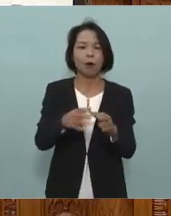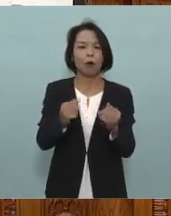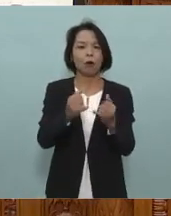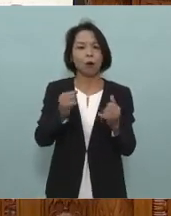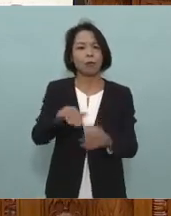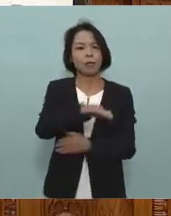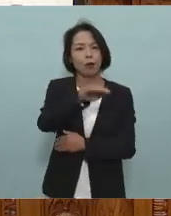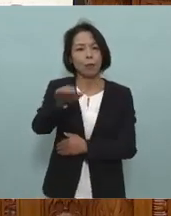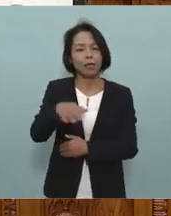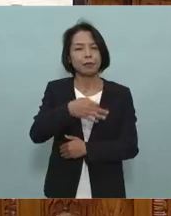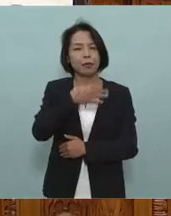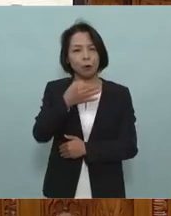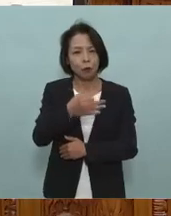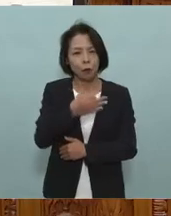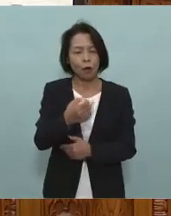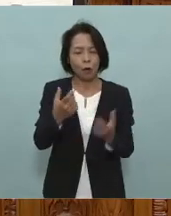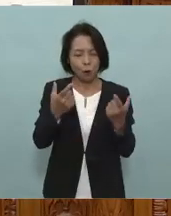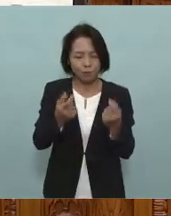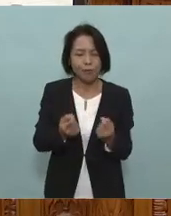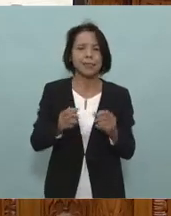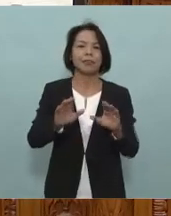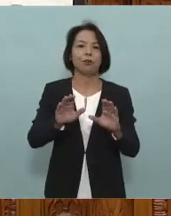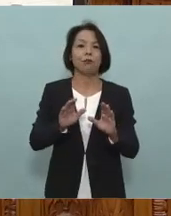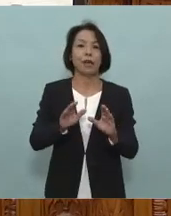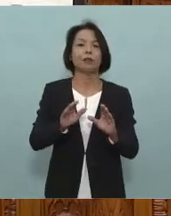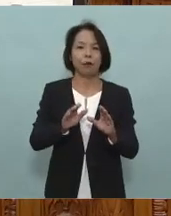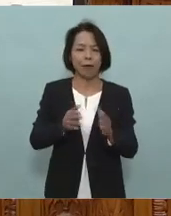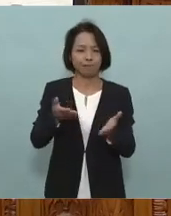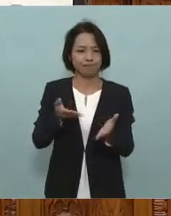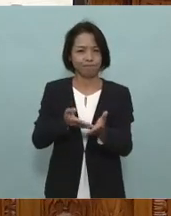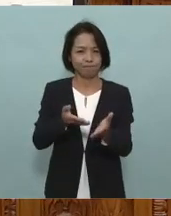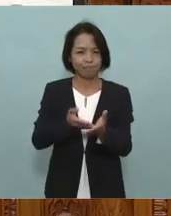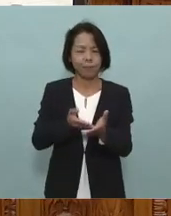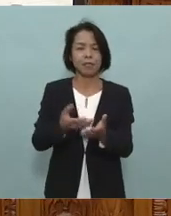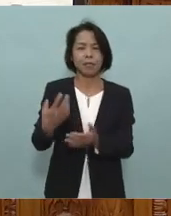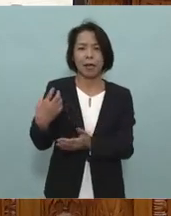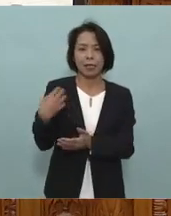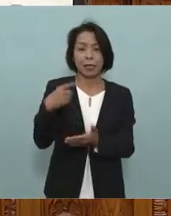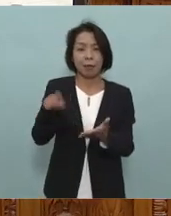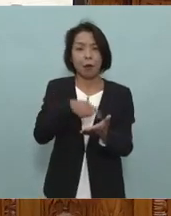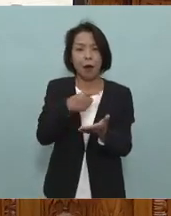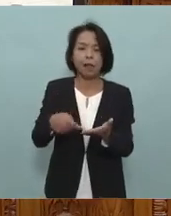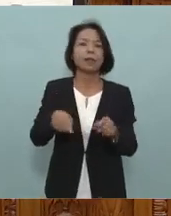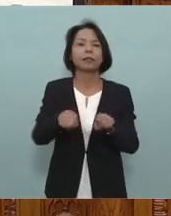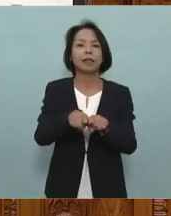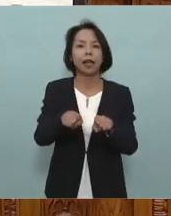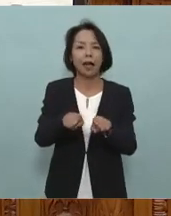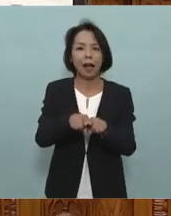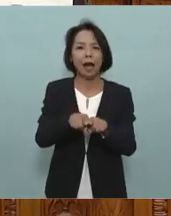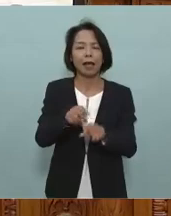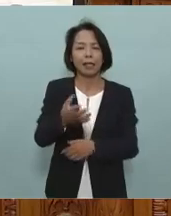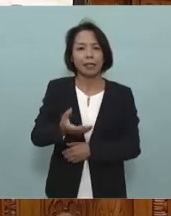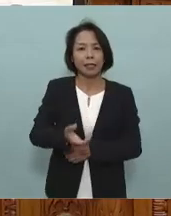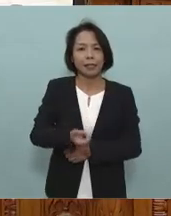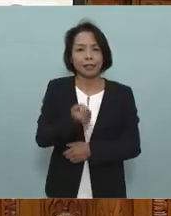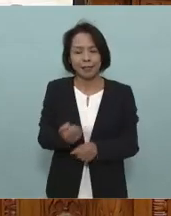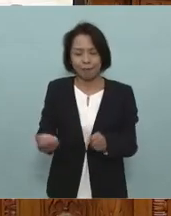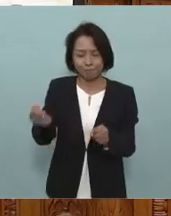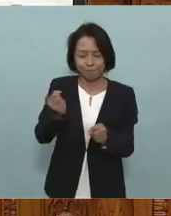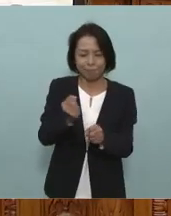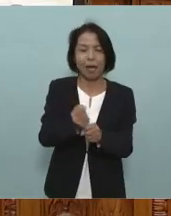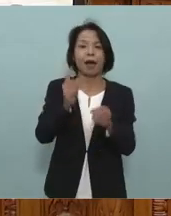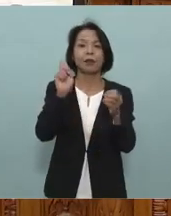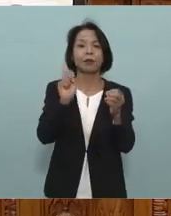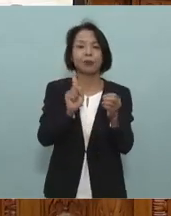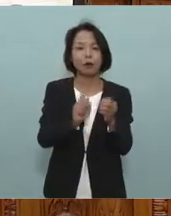の皆様の声を正面から受け止め説明責任を果たしながら信頼区の回復のため